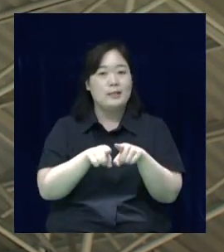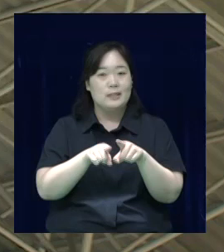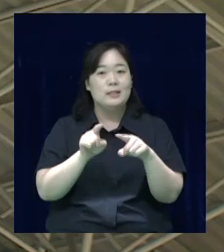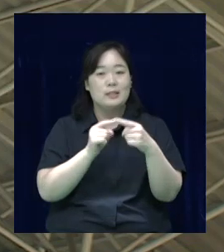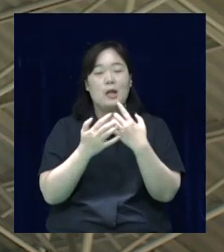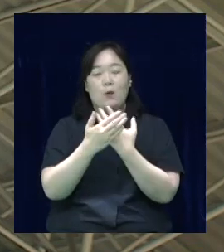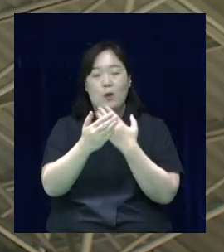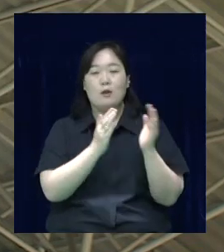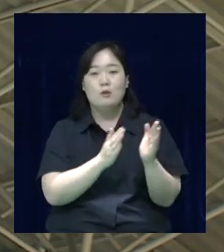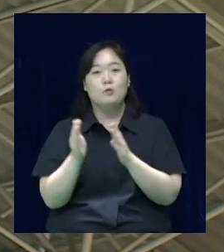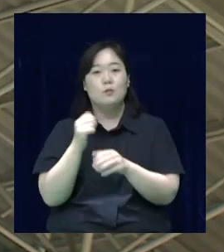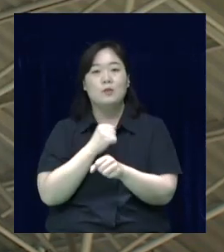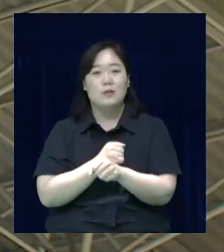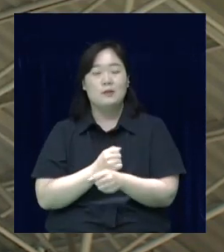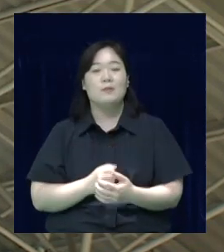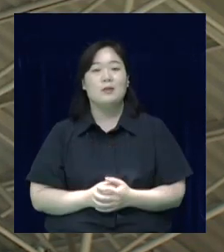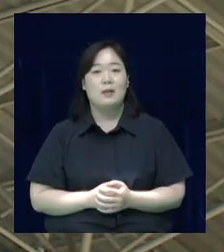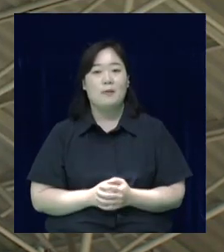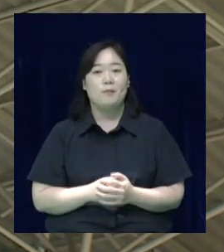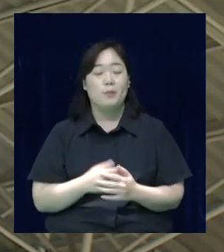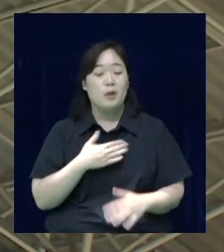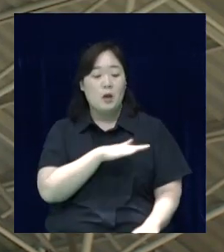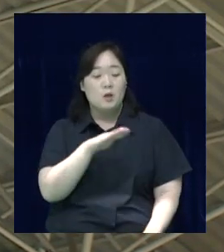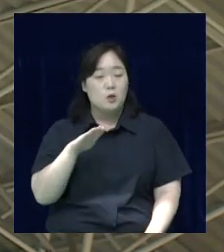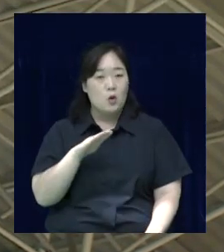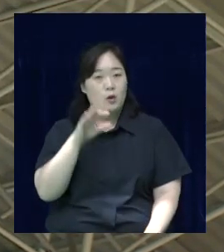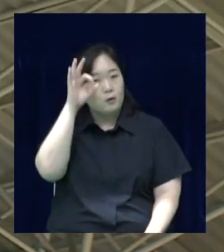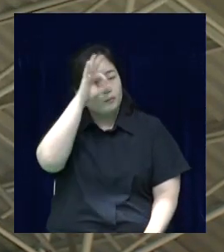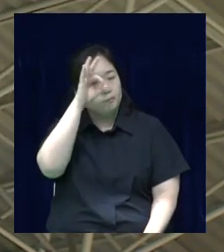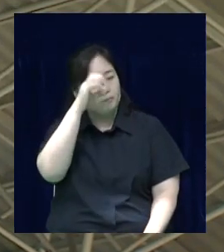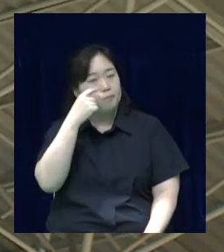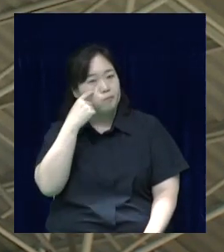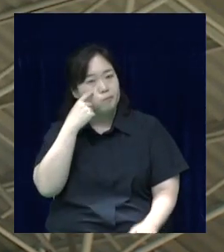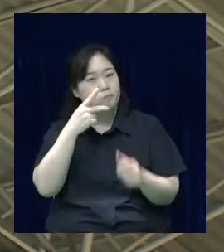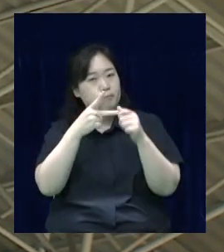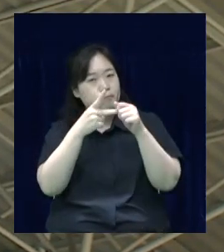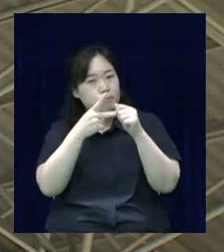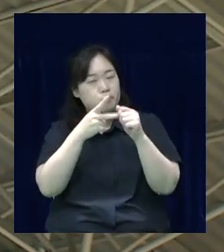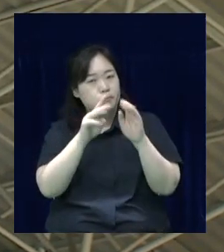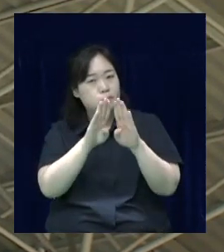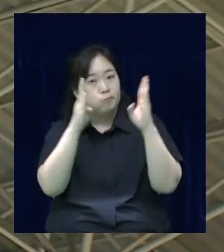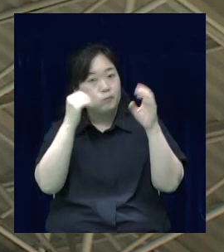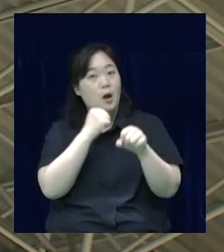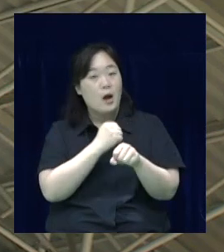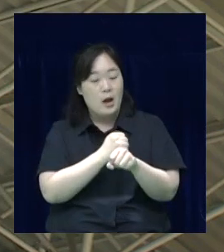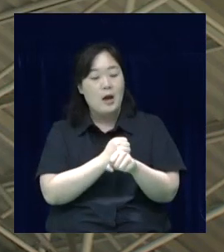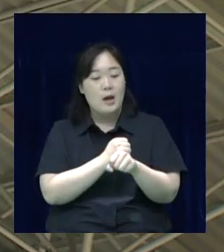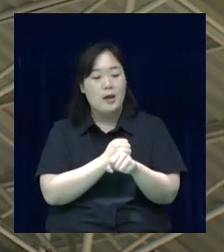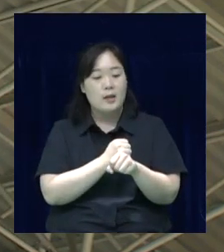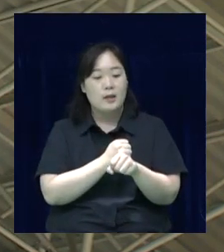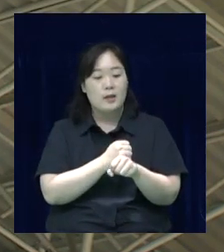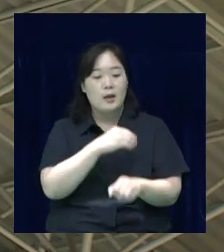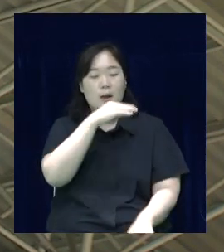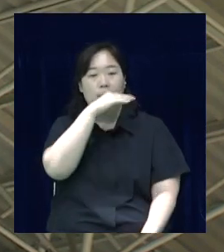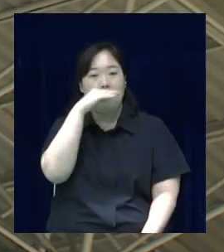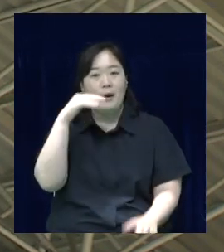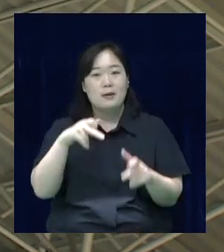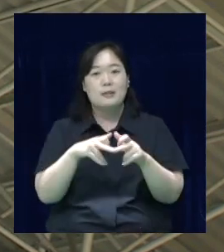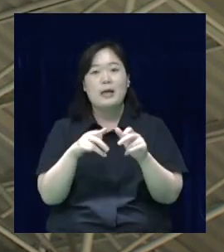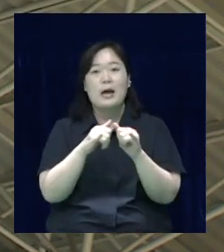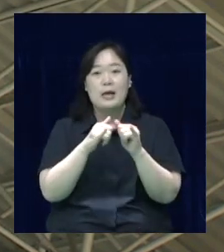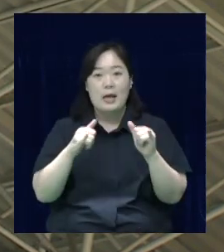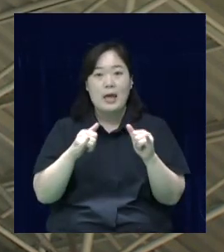같은 경우에 좀 살펴봤을 때 저희가 좀 살펴볼 수 있을 만한 게 바로 두 번째 펼쳐지는 네. 이 부분 바레인 장애인 아시아 청소년 경기대회